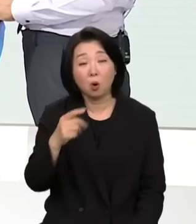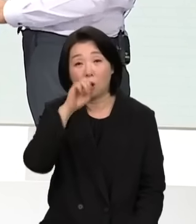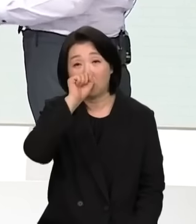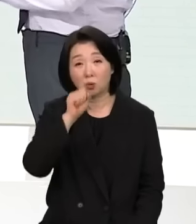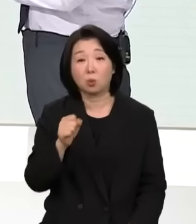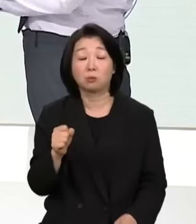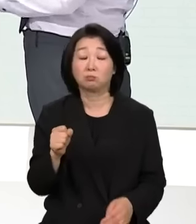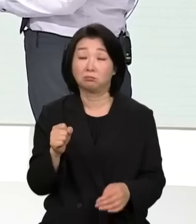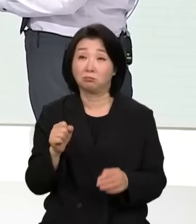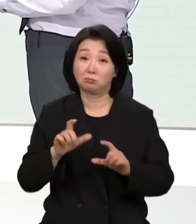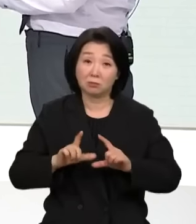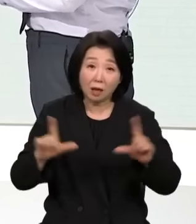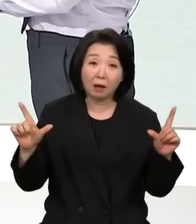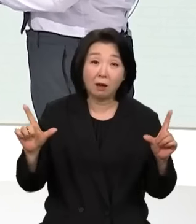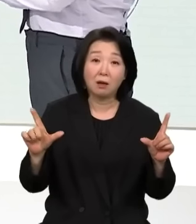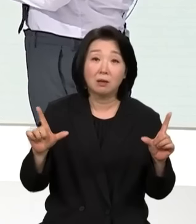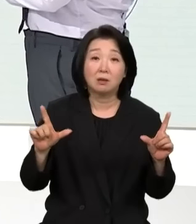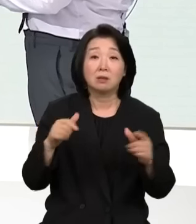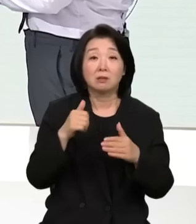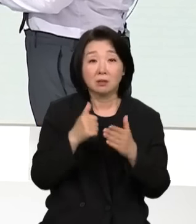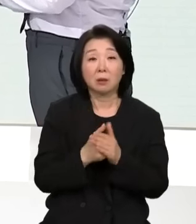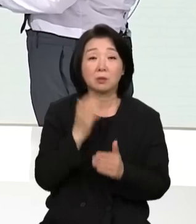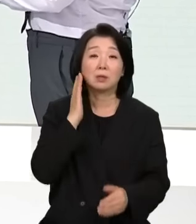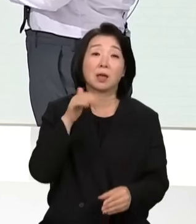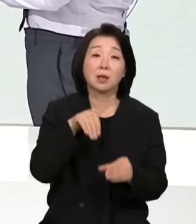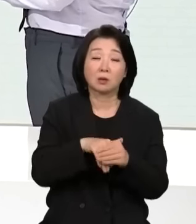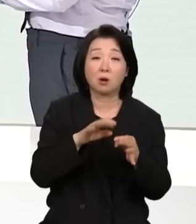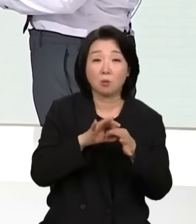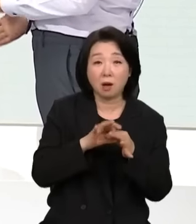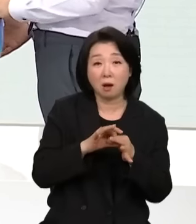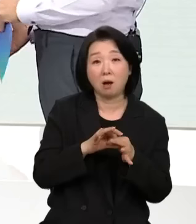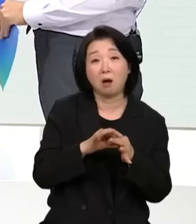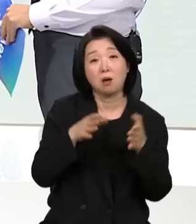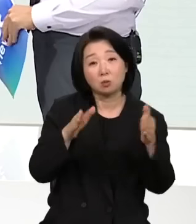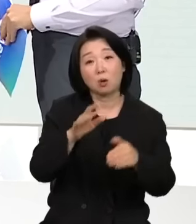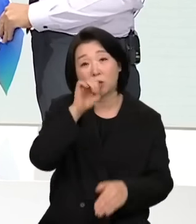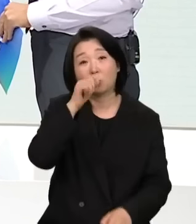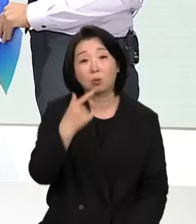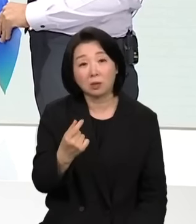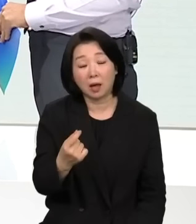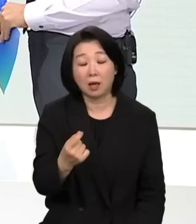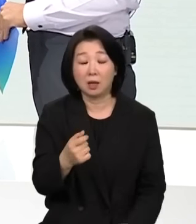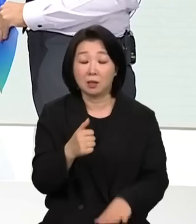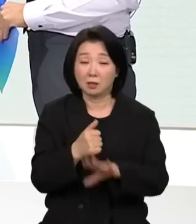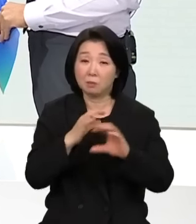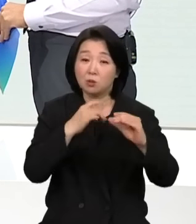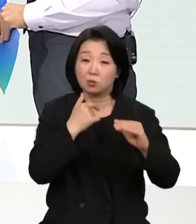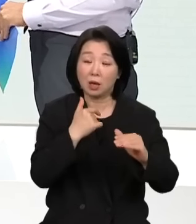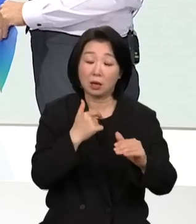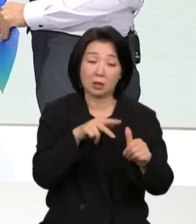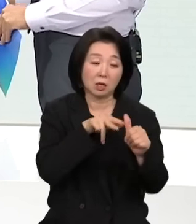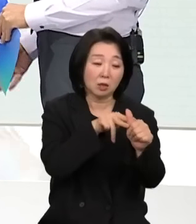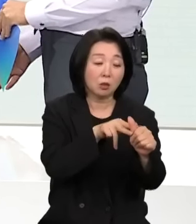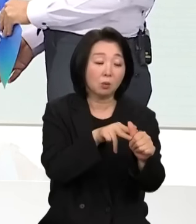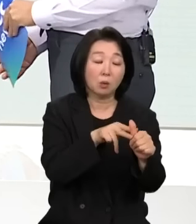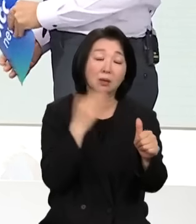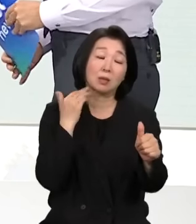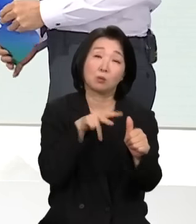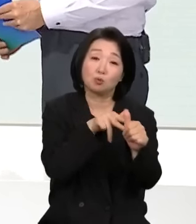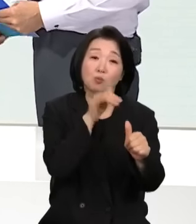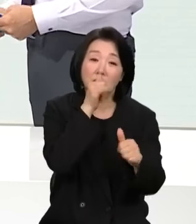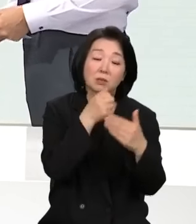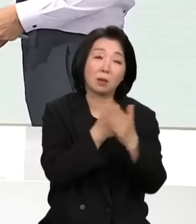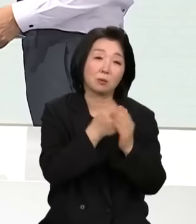좋다 이런 식으로 해석이 돼서 당시의 여당이었던 민주당 쪽에서는 차기 대선 주자로 거론이 되던 시절이라 상당히 화자가 됐던